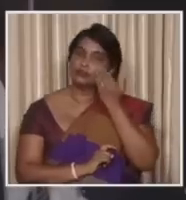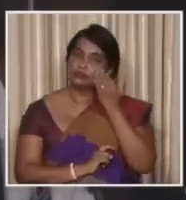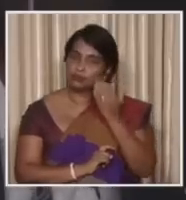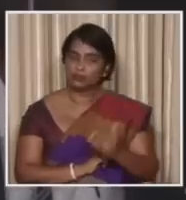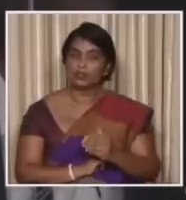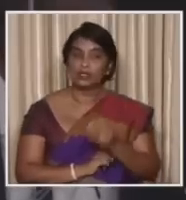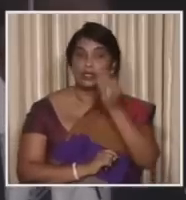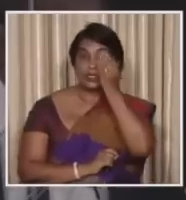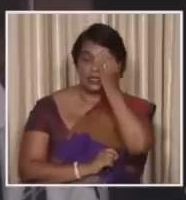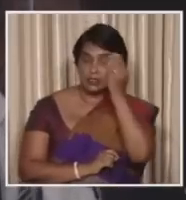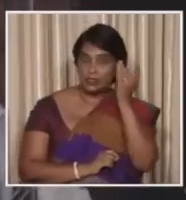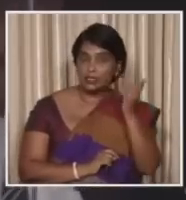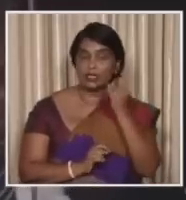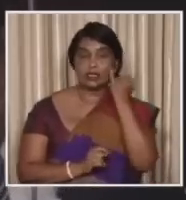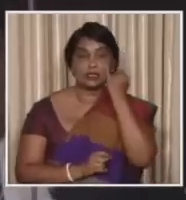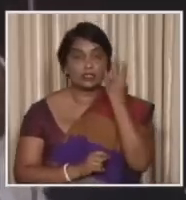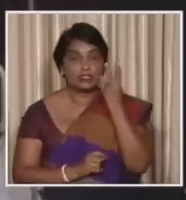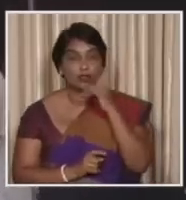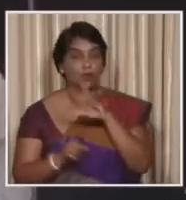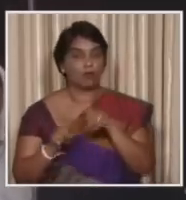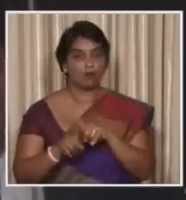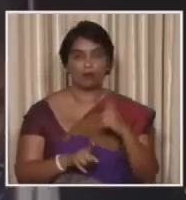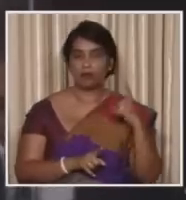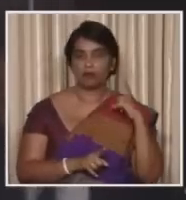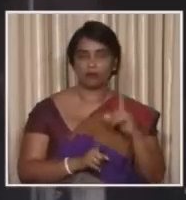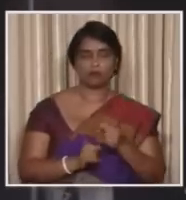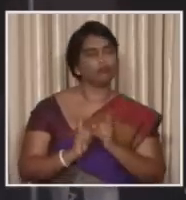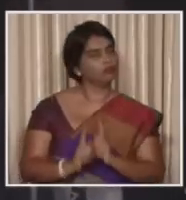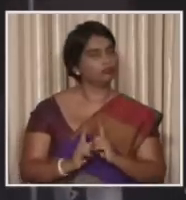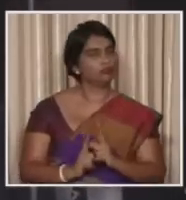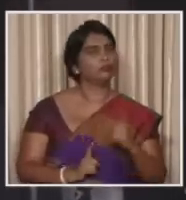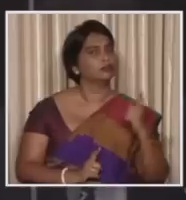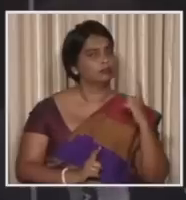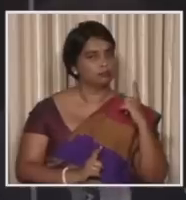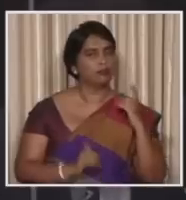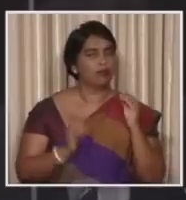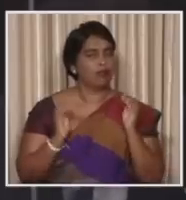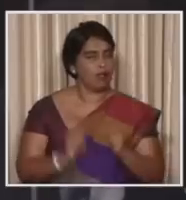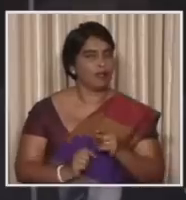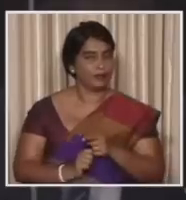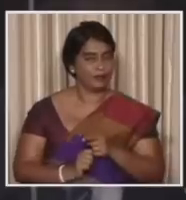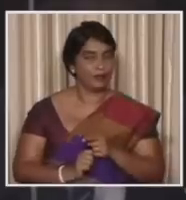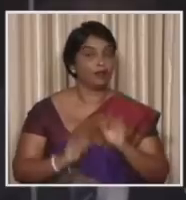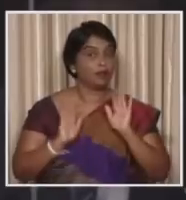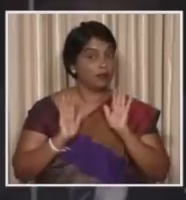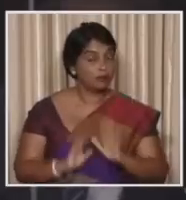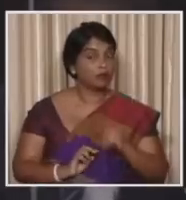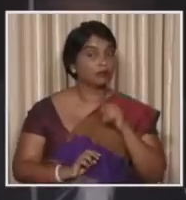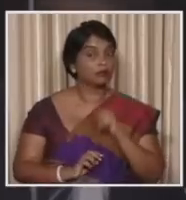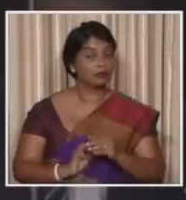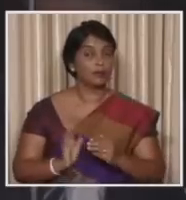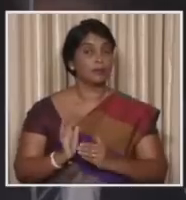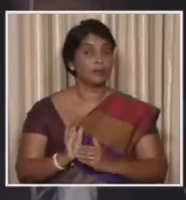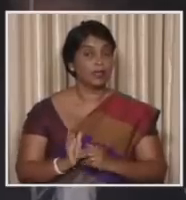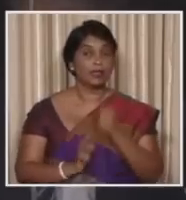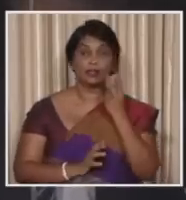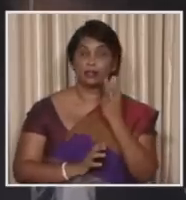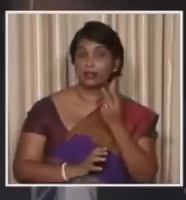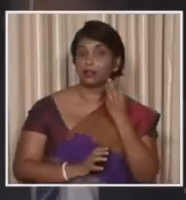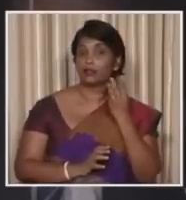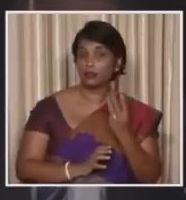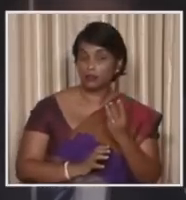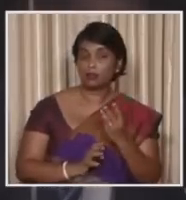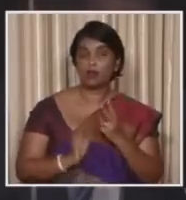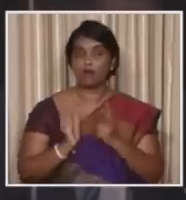ඊස්ට්‍රායලේ, සිංගප්පූරුව වගේ හමුදාවල ස්ථිර හමුදාව ඉතා කුඩායි. නමුත් ඒ රටවල මිලියන 2 3